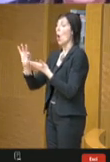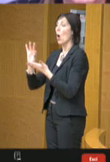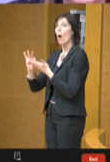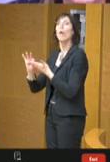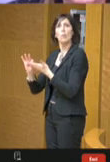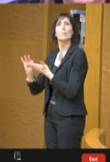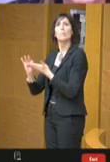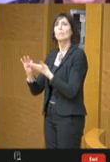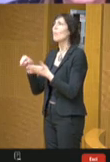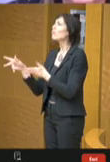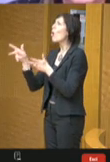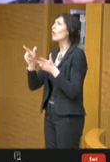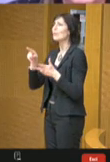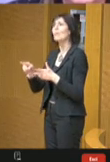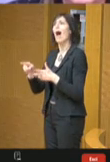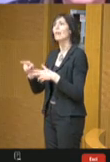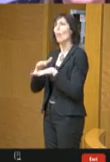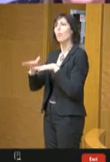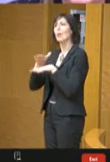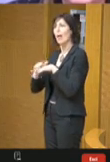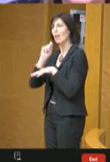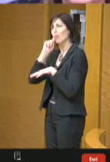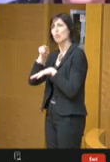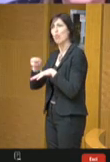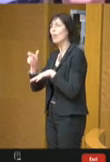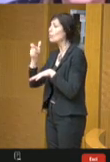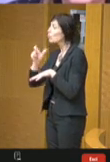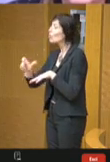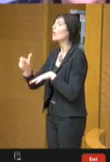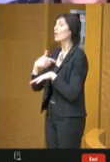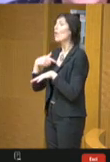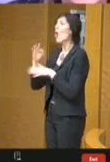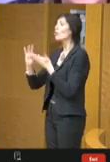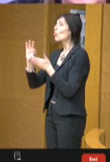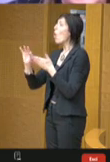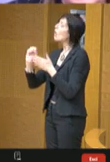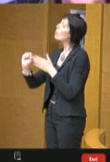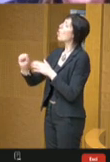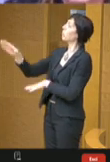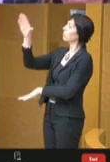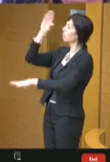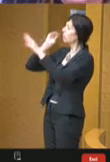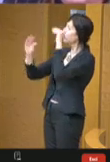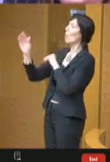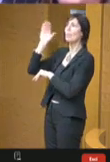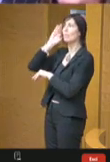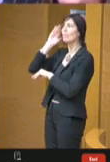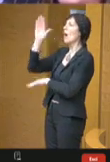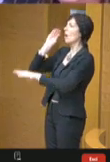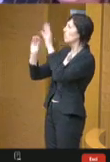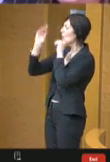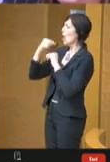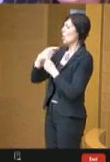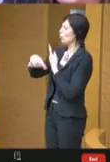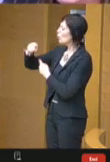buone pratiche, perché credo che dalle scuole si possa imparare molto. Giro spesso le scuole italiane,